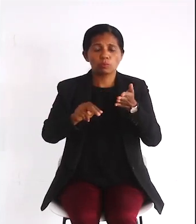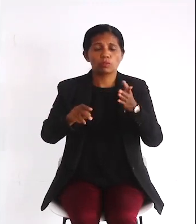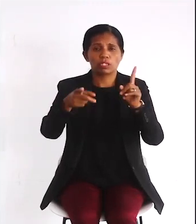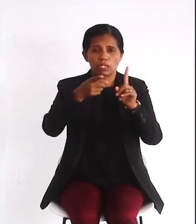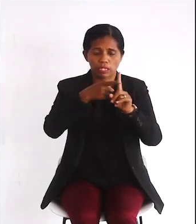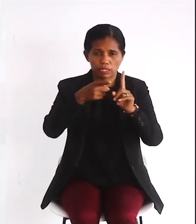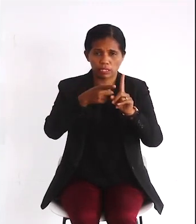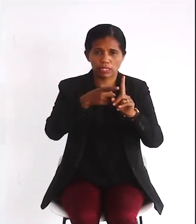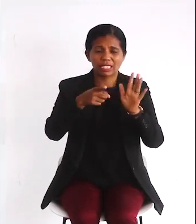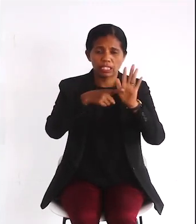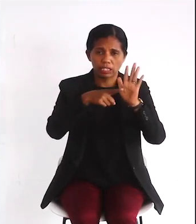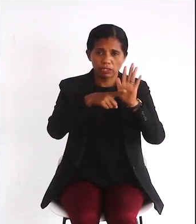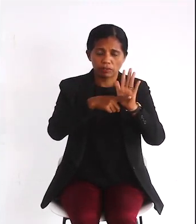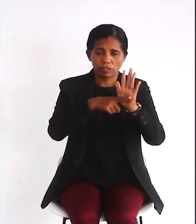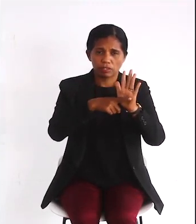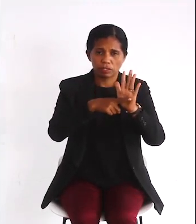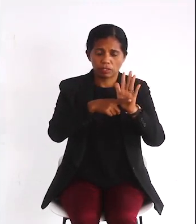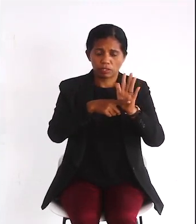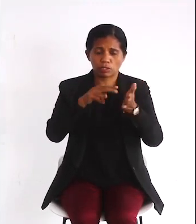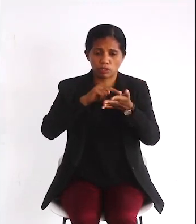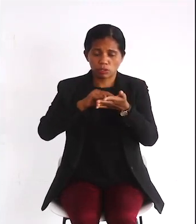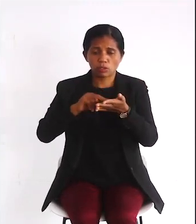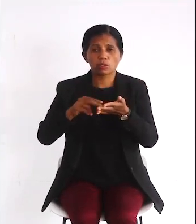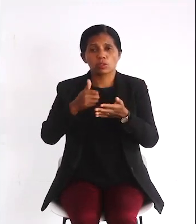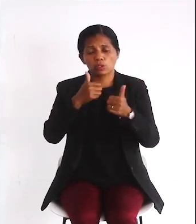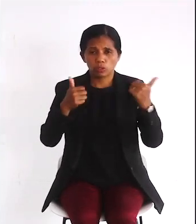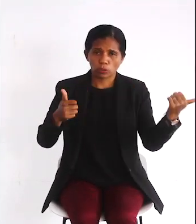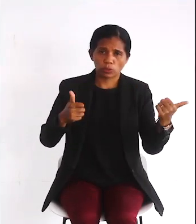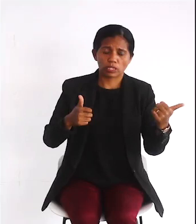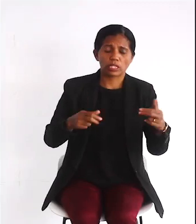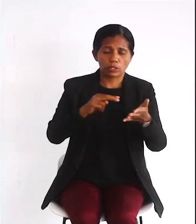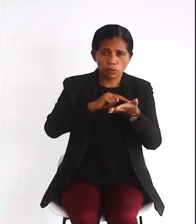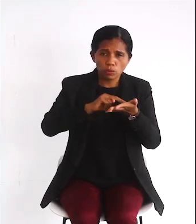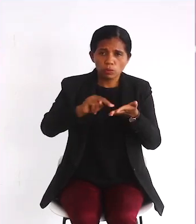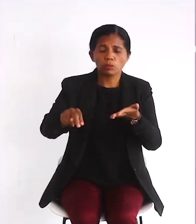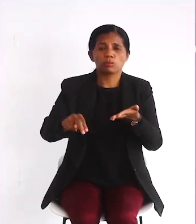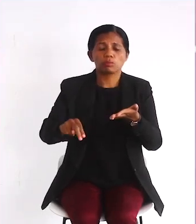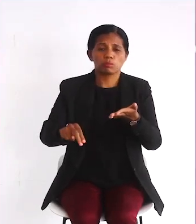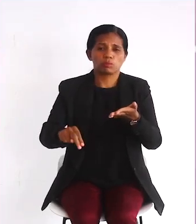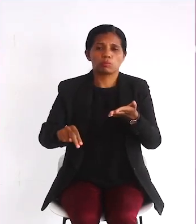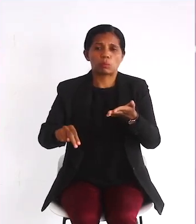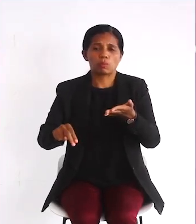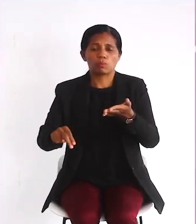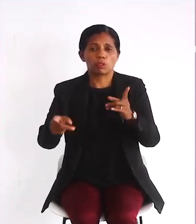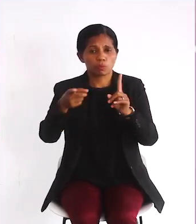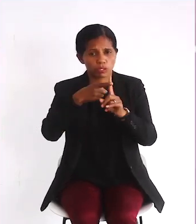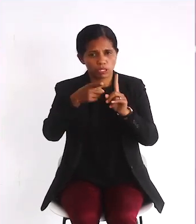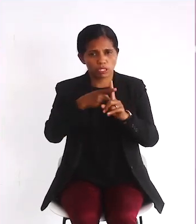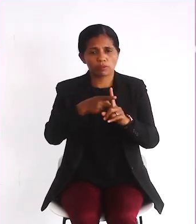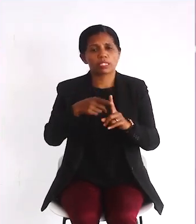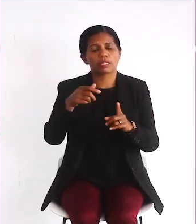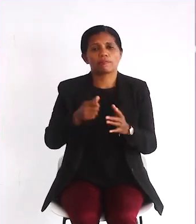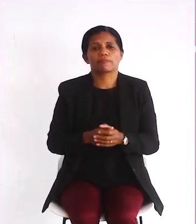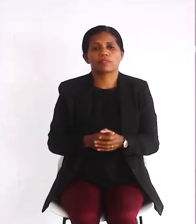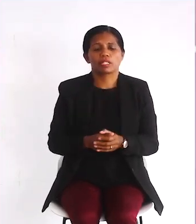iha tasi okos. No liman los, ho numero positivo sira mak hanesan iha ar. Distansia entre menus tolu